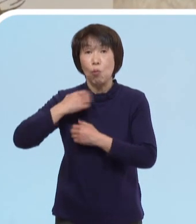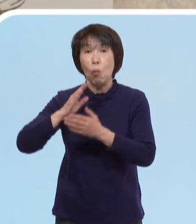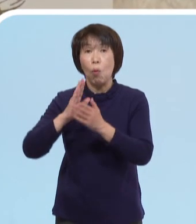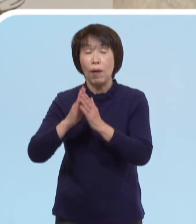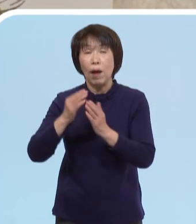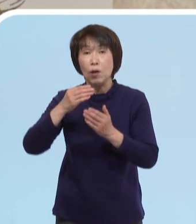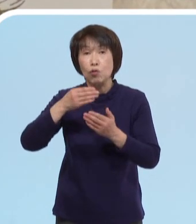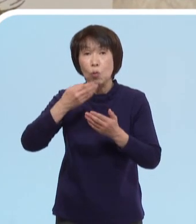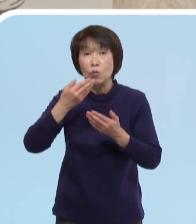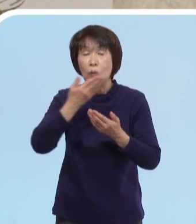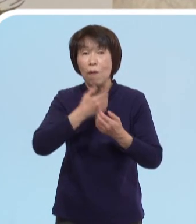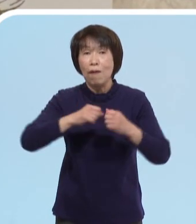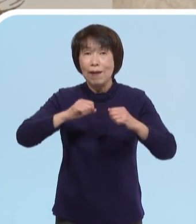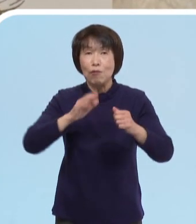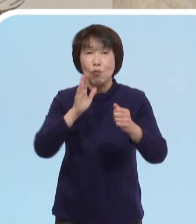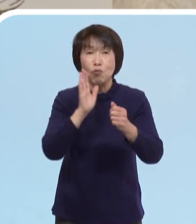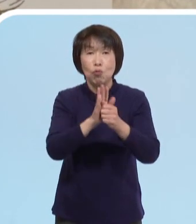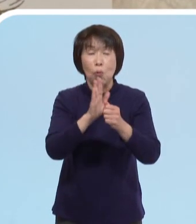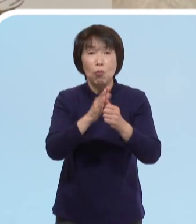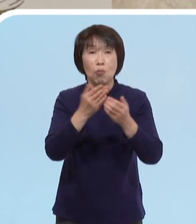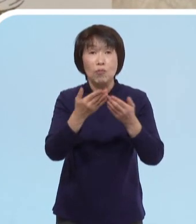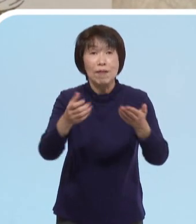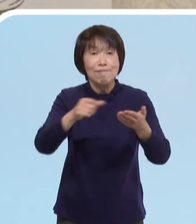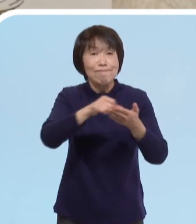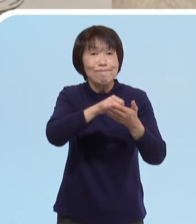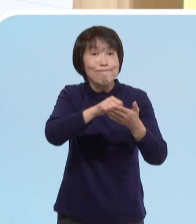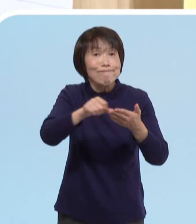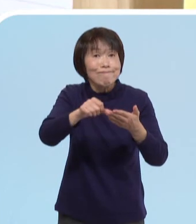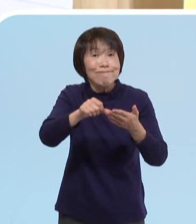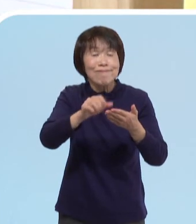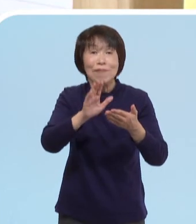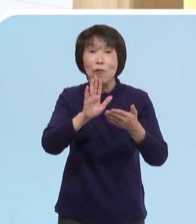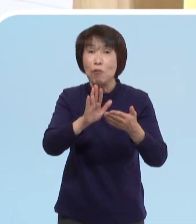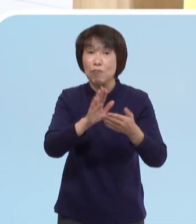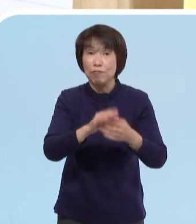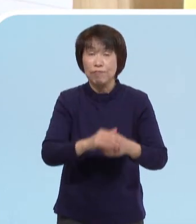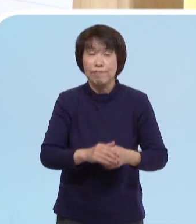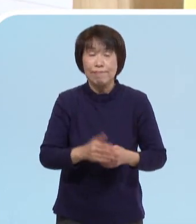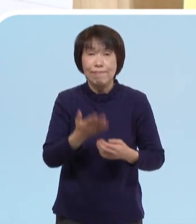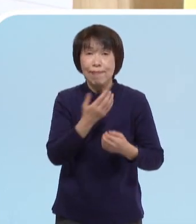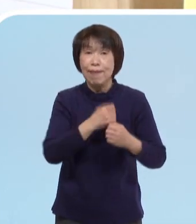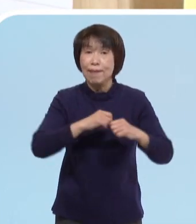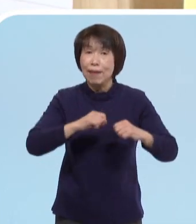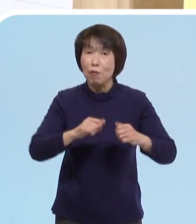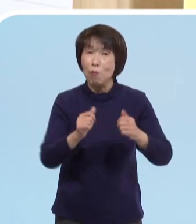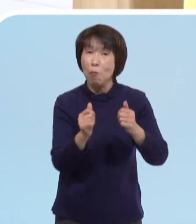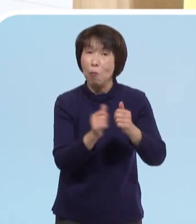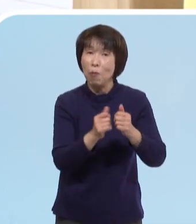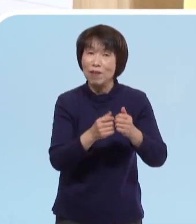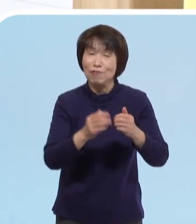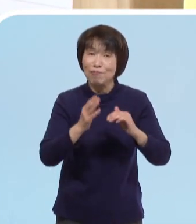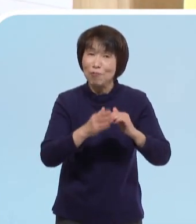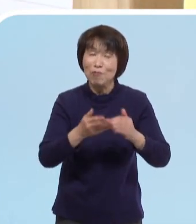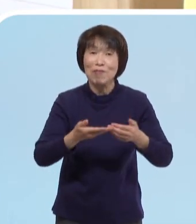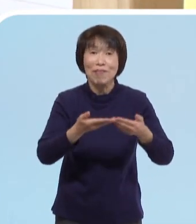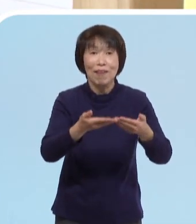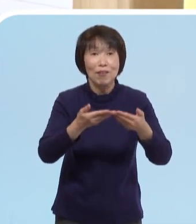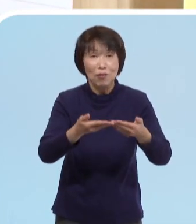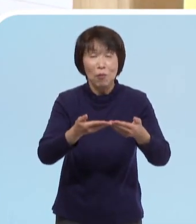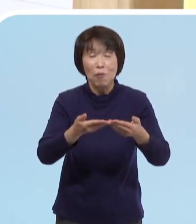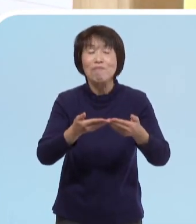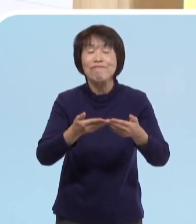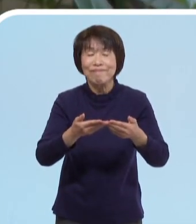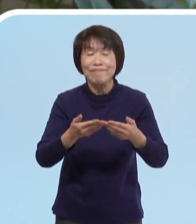兵庫県食の健康協力店に登録しているお店で、健康メニューの提供やヘルシーオーダーサービ